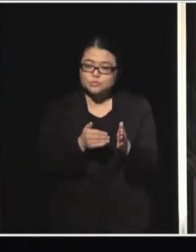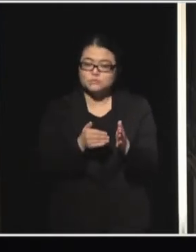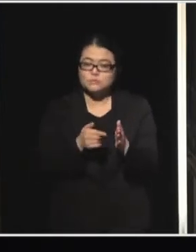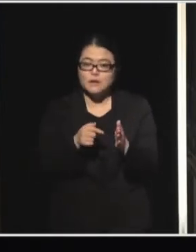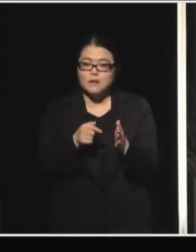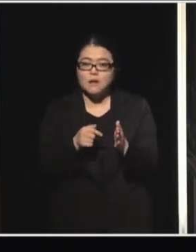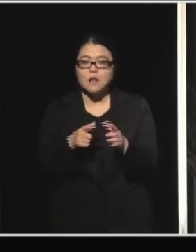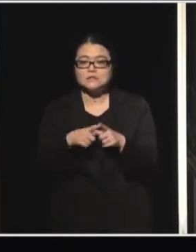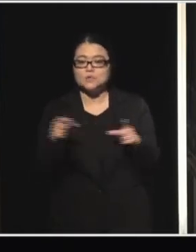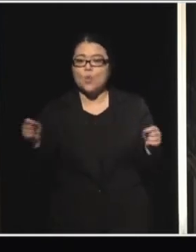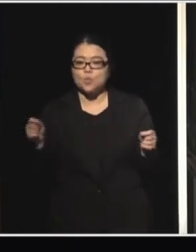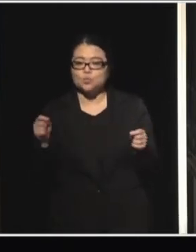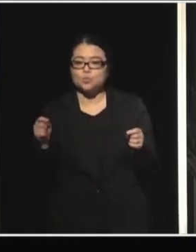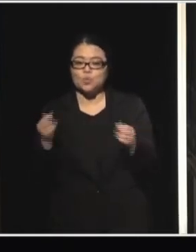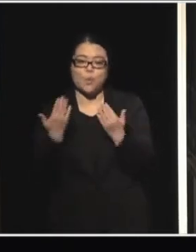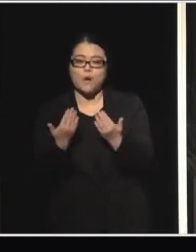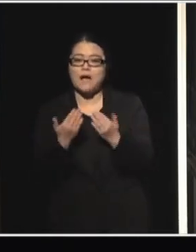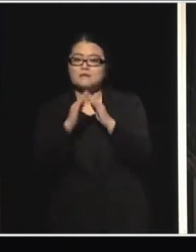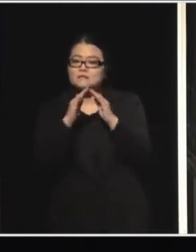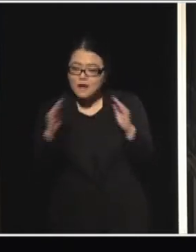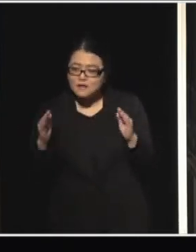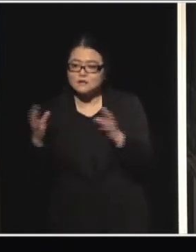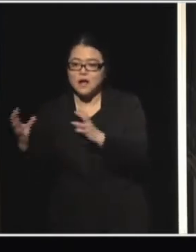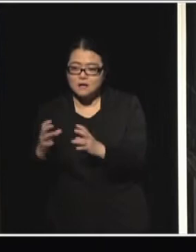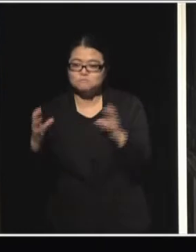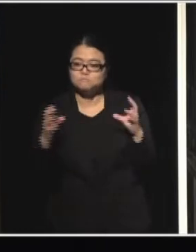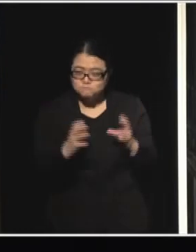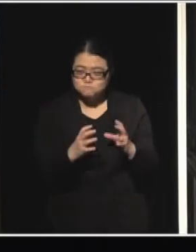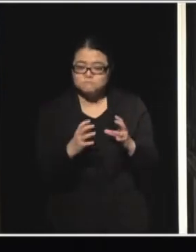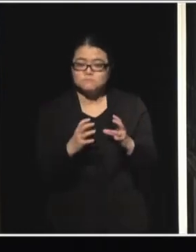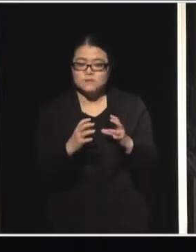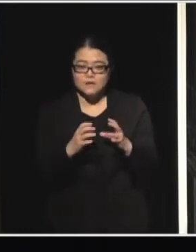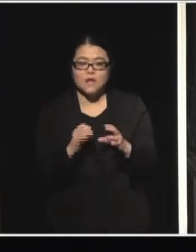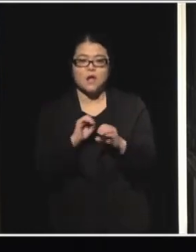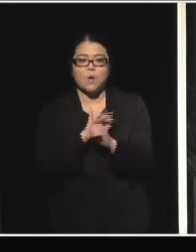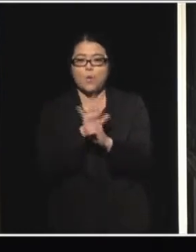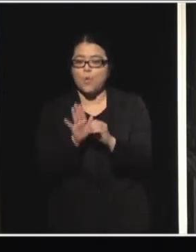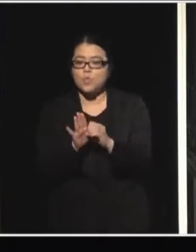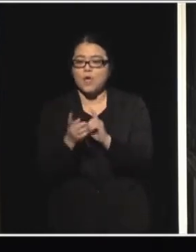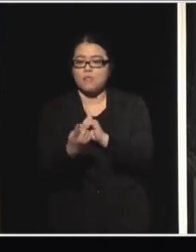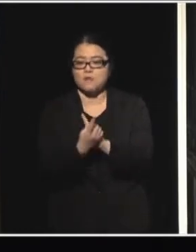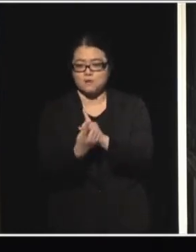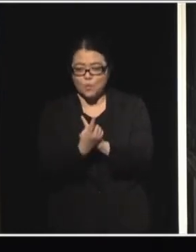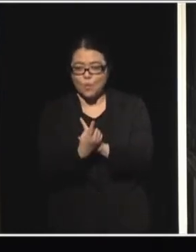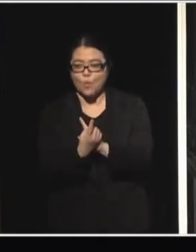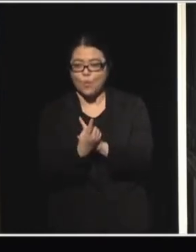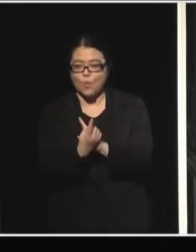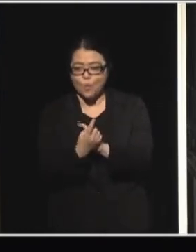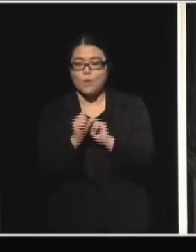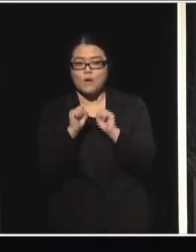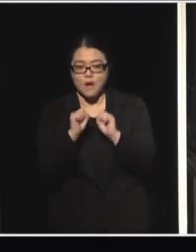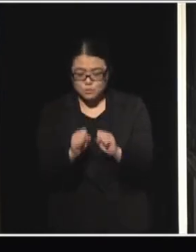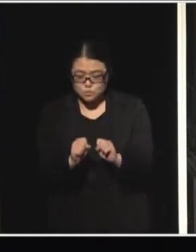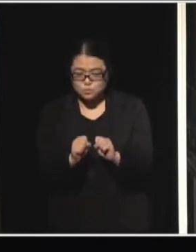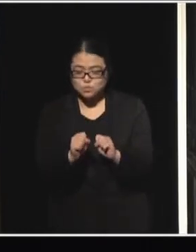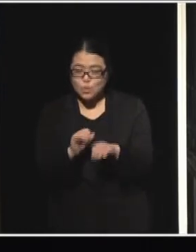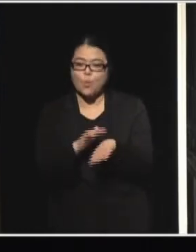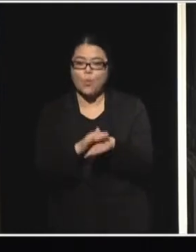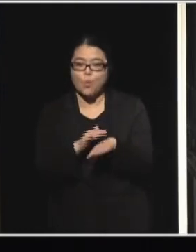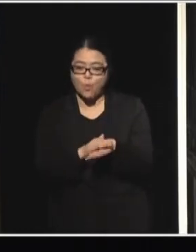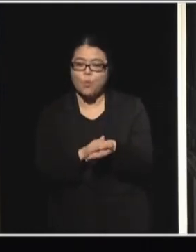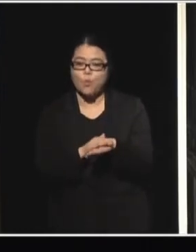仕事こんな美術に感染者はどのように対応していけばいいのかというところをご紹介していきたいとおもい